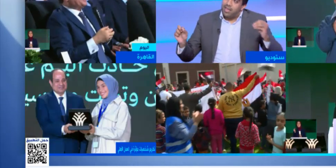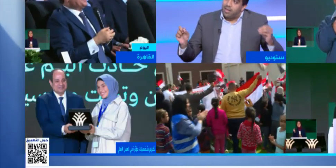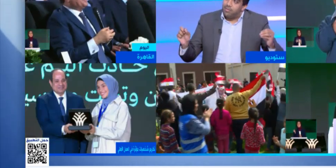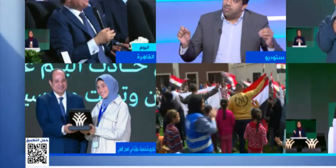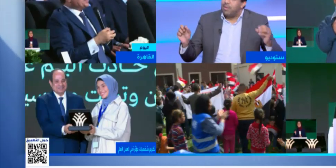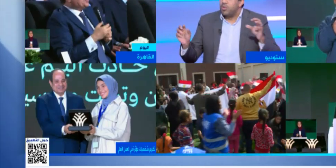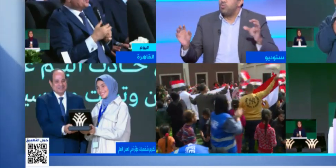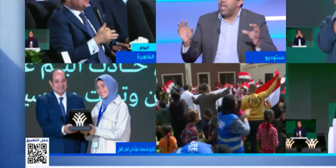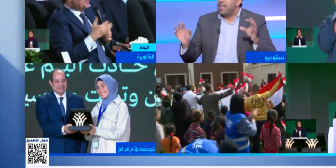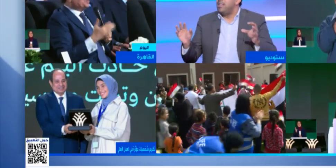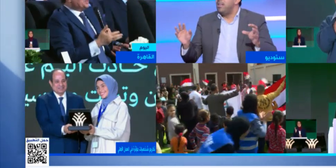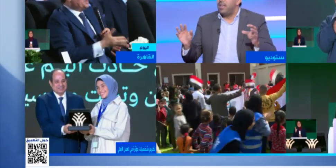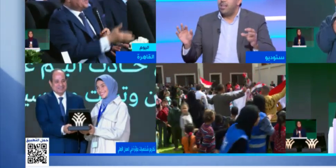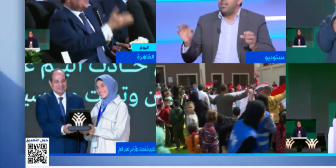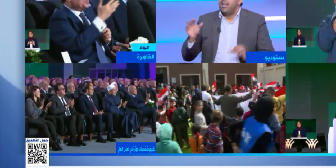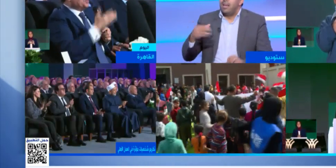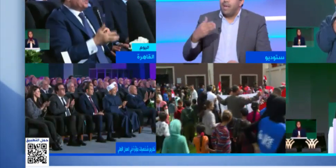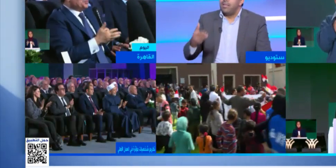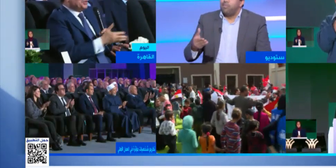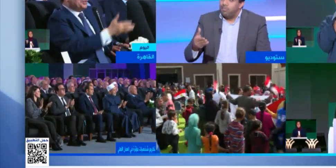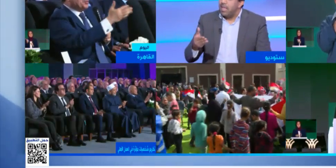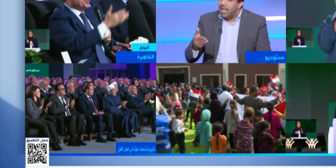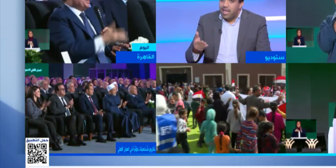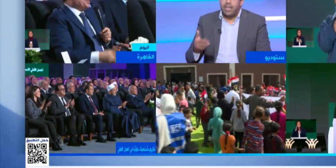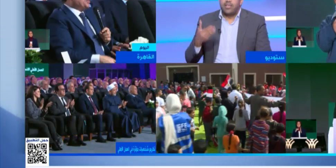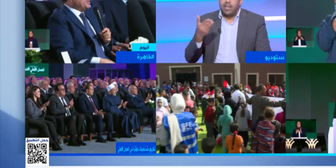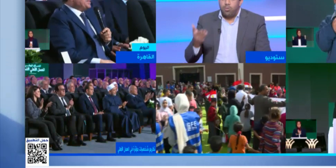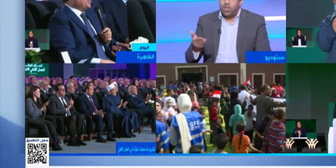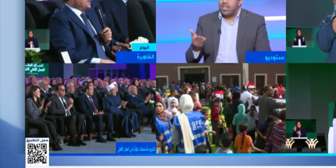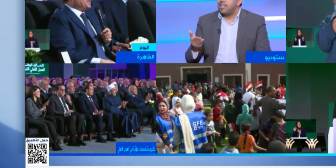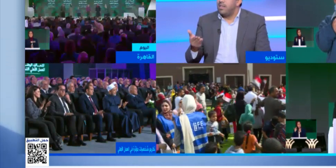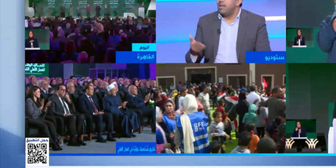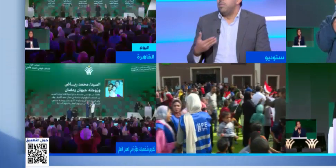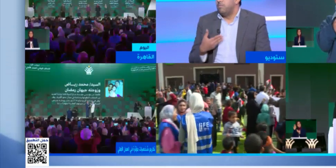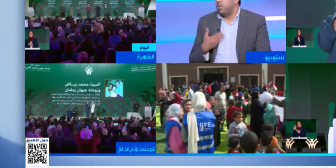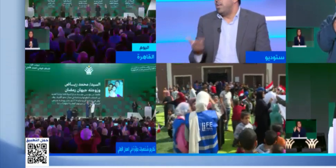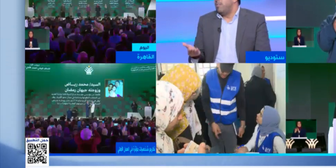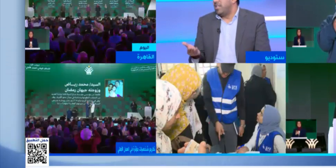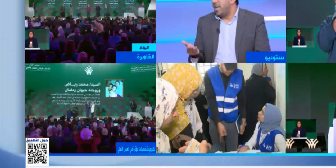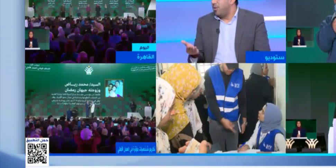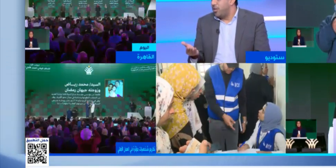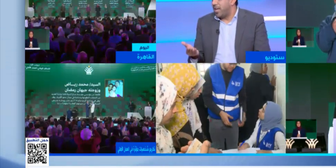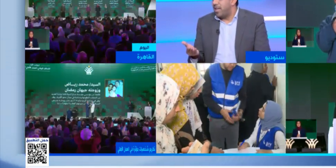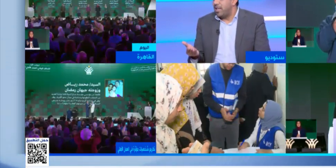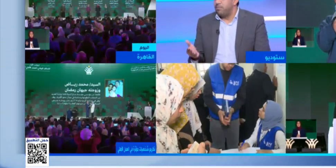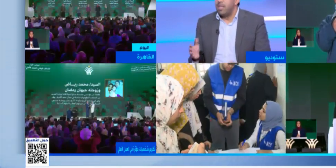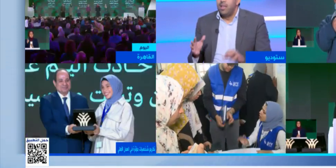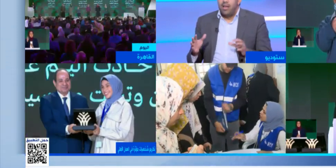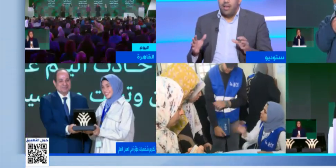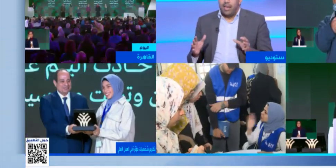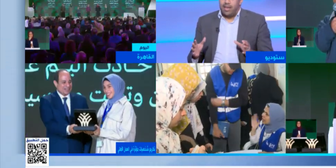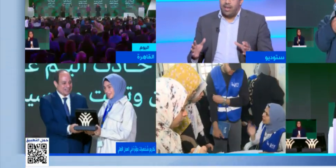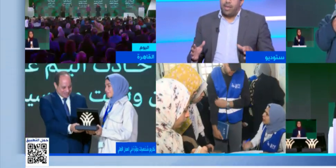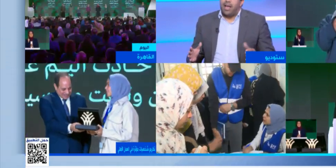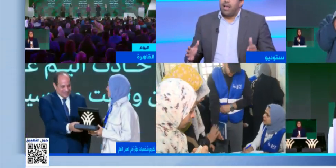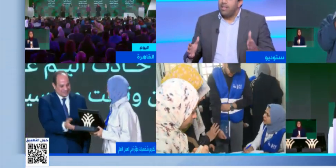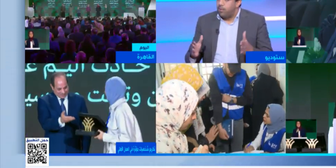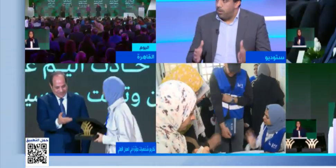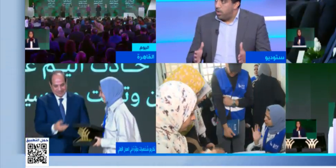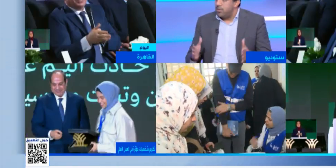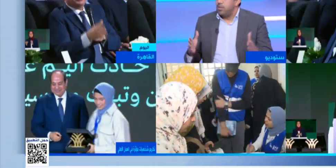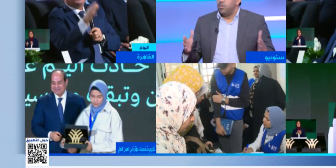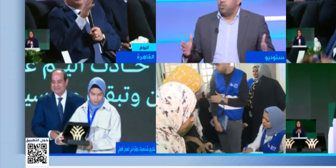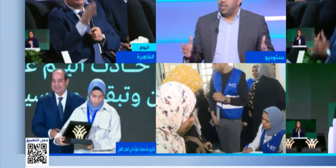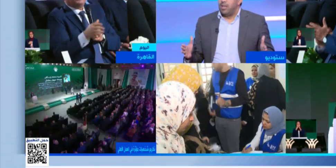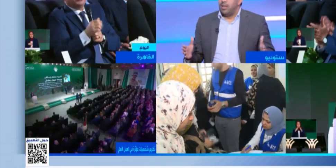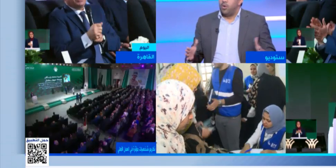ديت، فمش متأكد إن هنا لما حد من أي جمعية تانية أو مؤسسة تانية بكون أنا مرتاح إن هو يشغل جنبي. لكن لما قعدنا